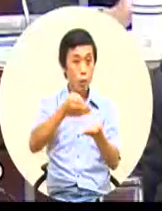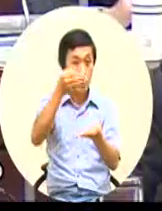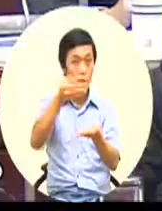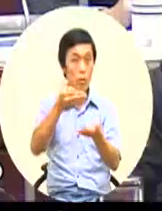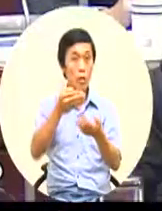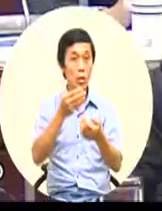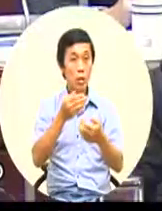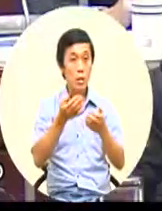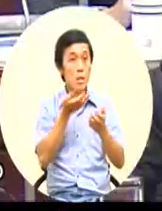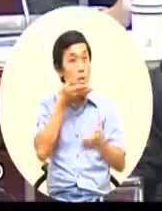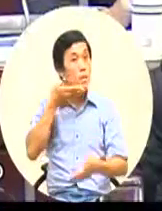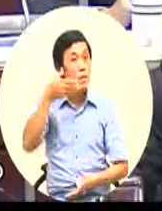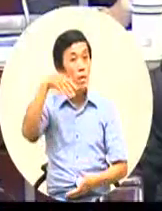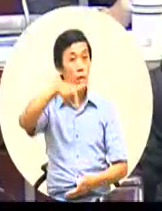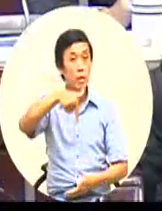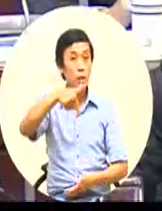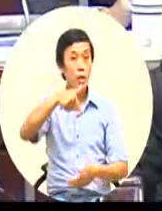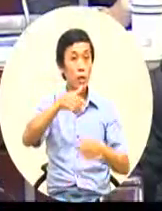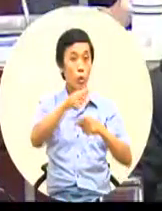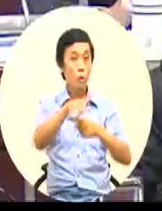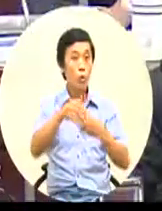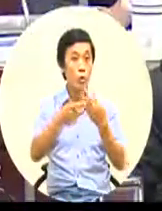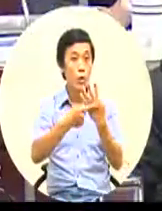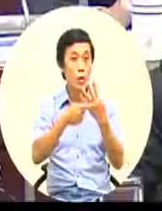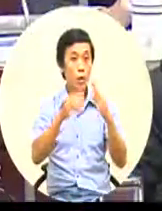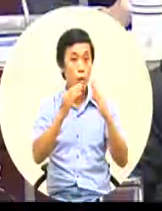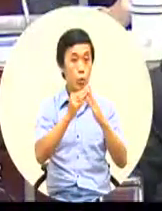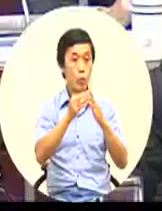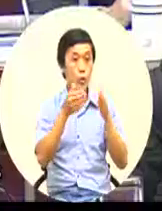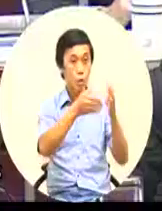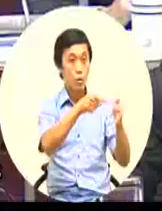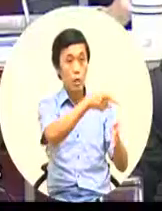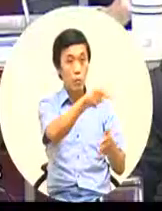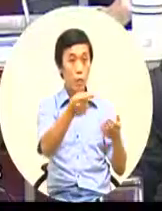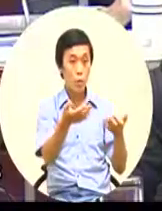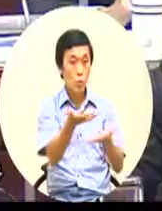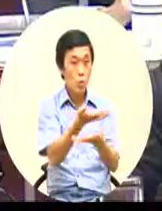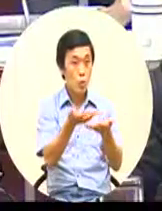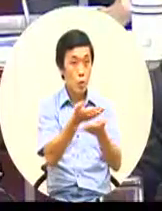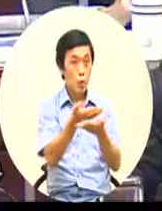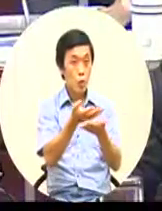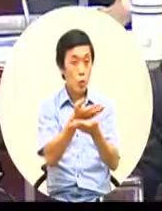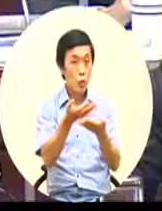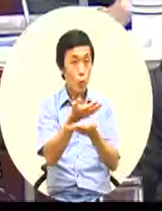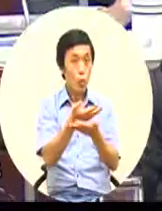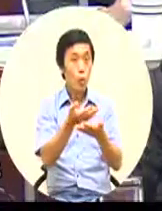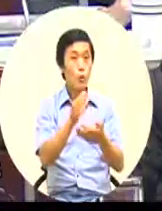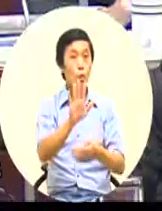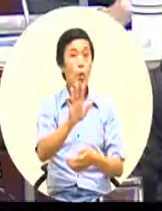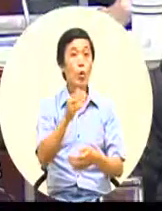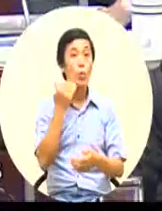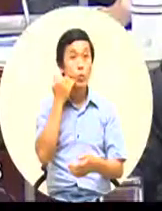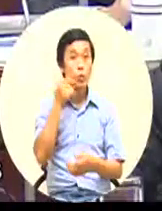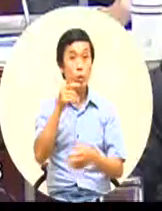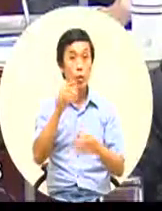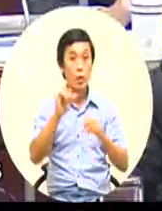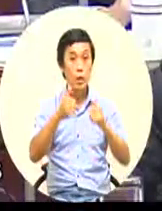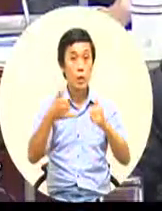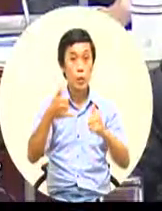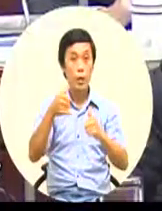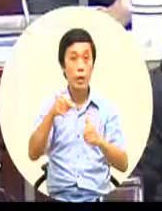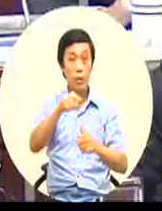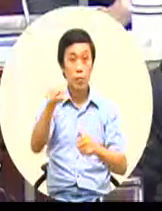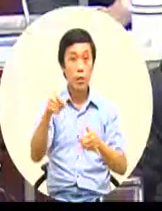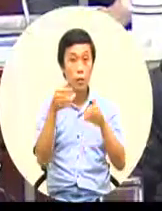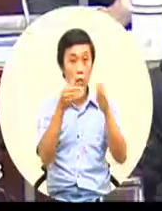几乎农业局的同仁不断的沟通，如果黄议员看到有若干的人。有些人